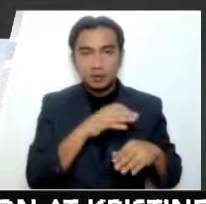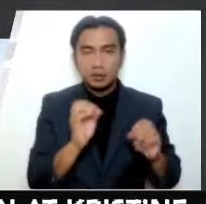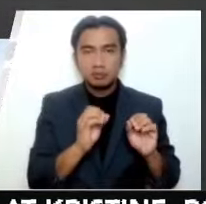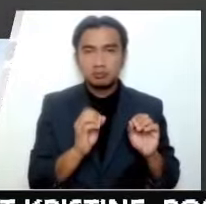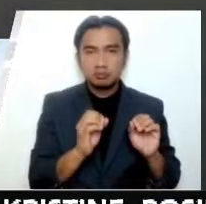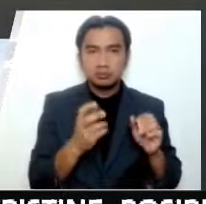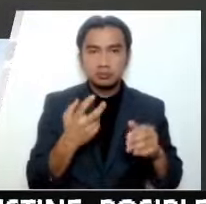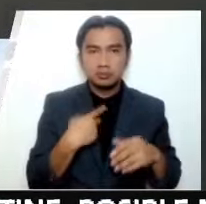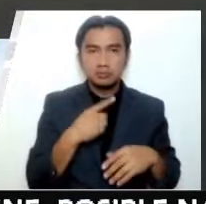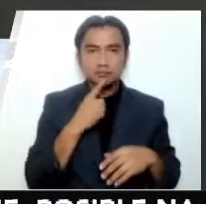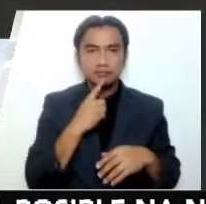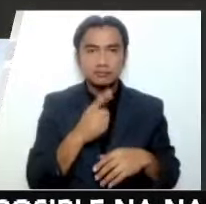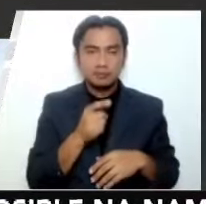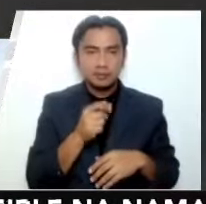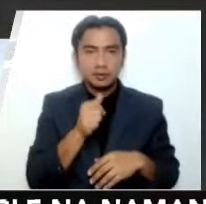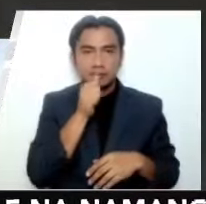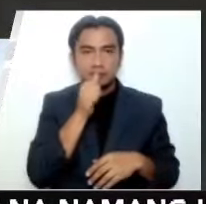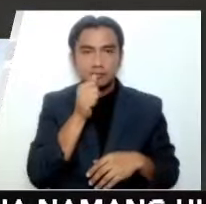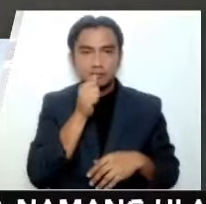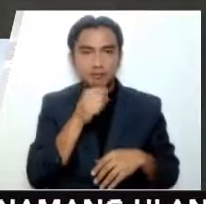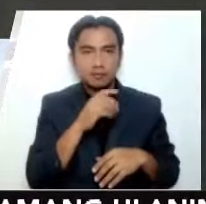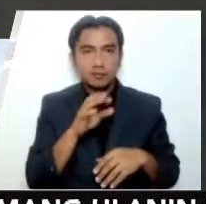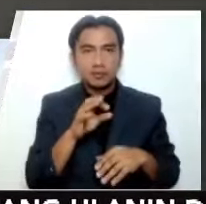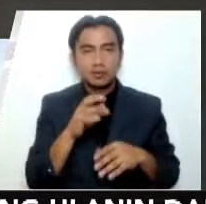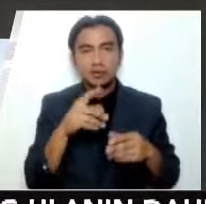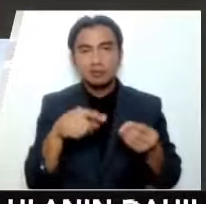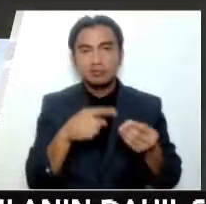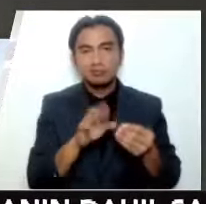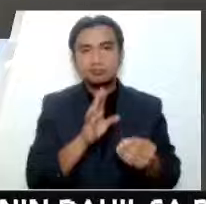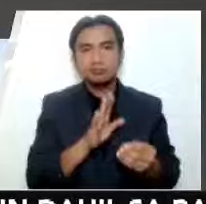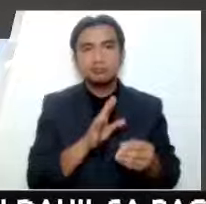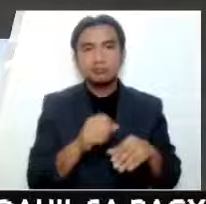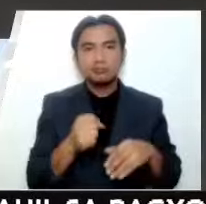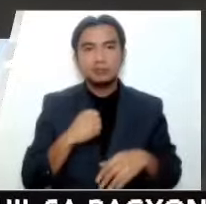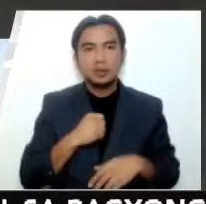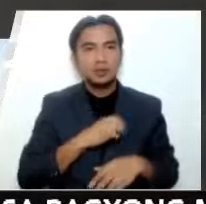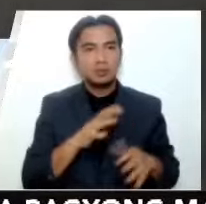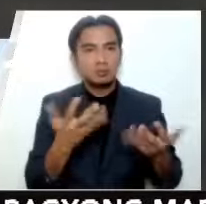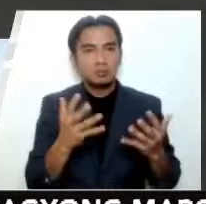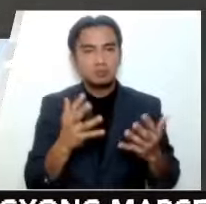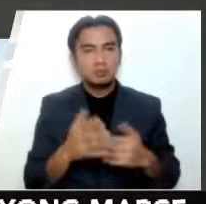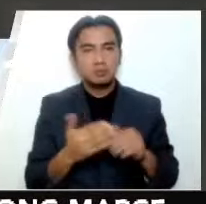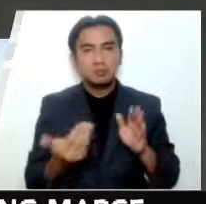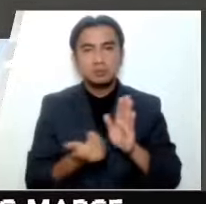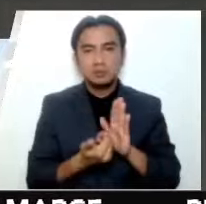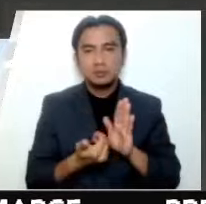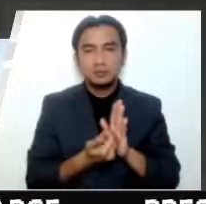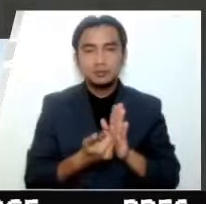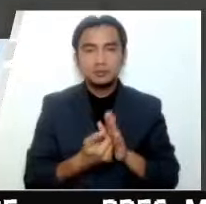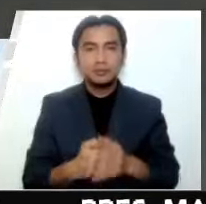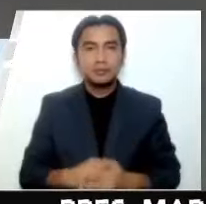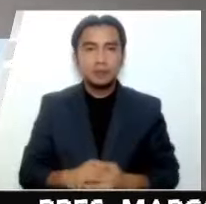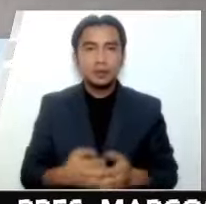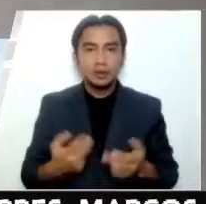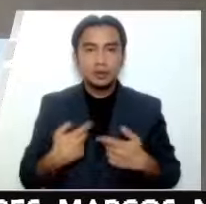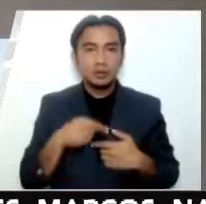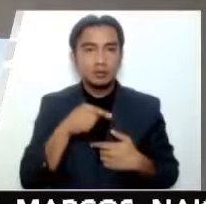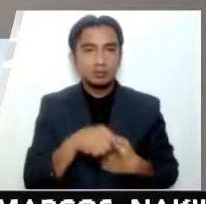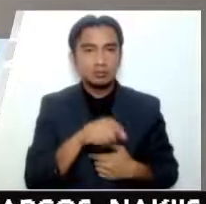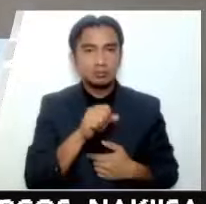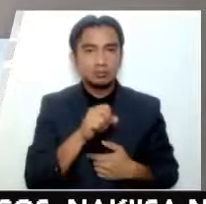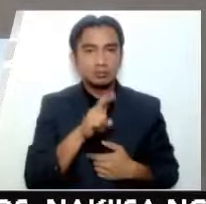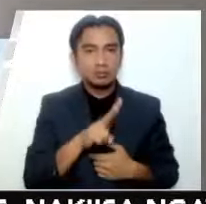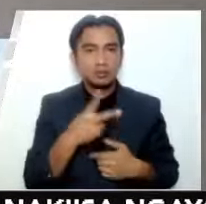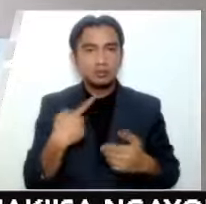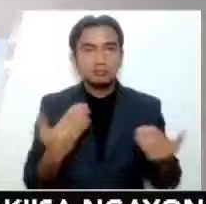meron sa mga lehitimong plakang pangs senador at walang ganitong plakang inissue sa naturang modelo ng SUV agad daw